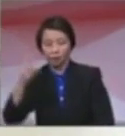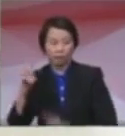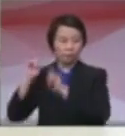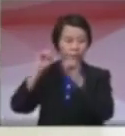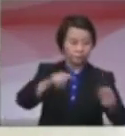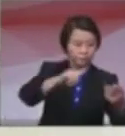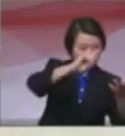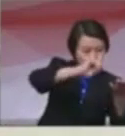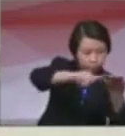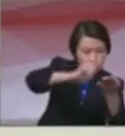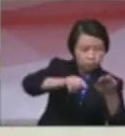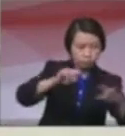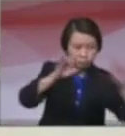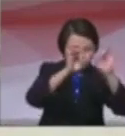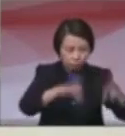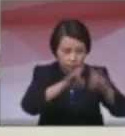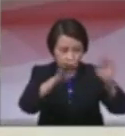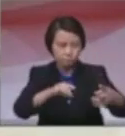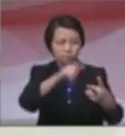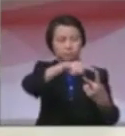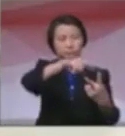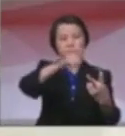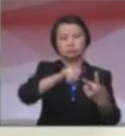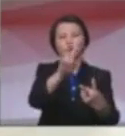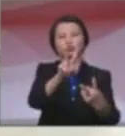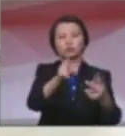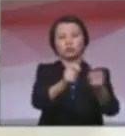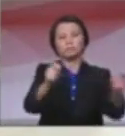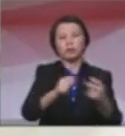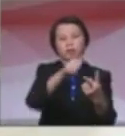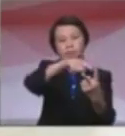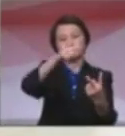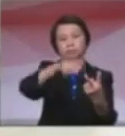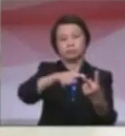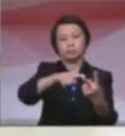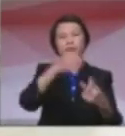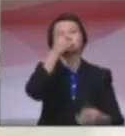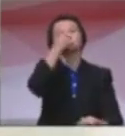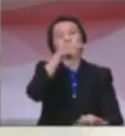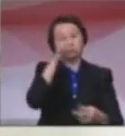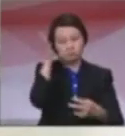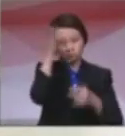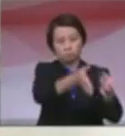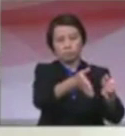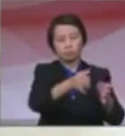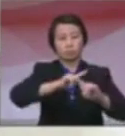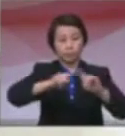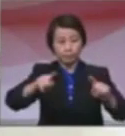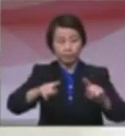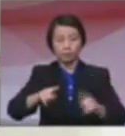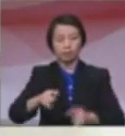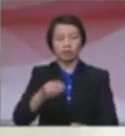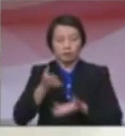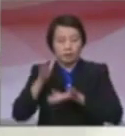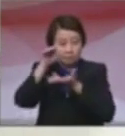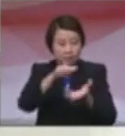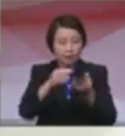dan bersasar kepada penduduk yang terlibat. Walau bagaimanapun, bekalan makanan